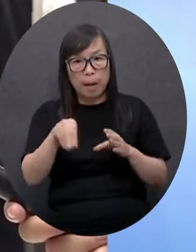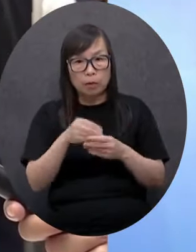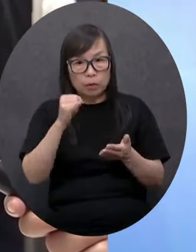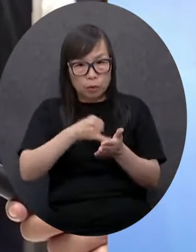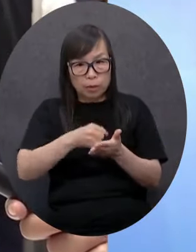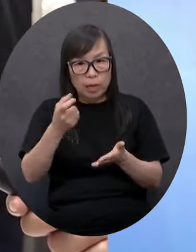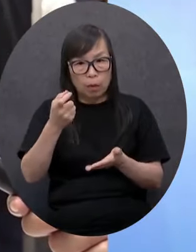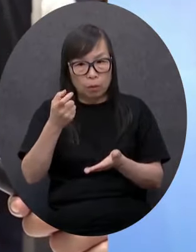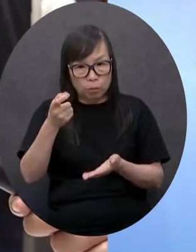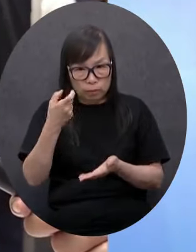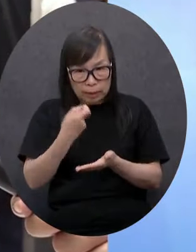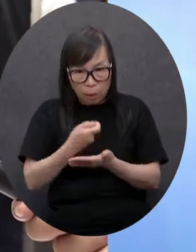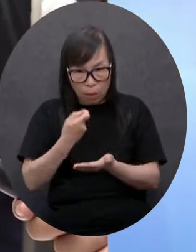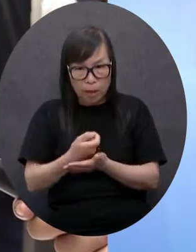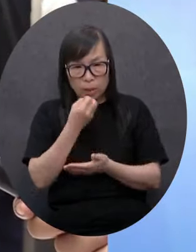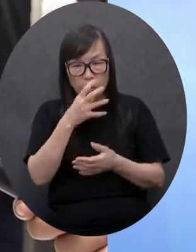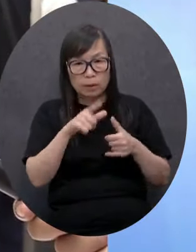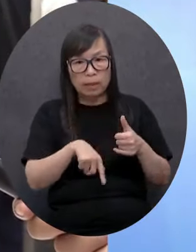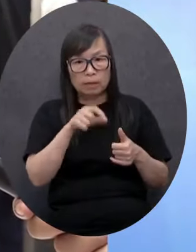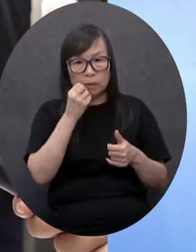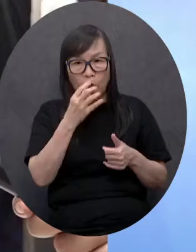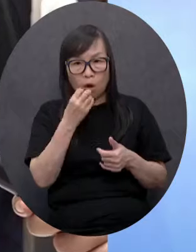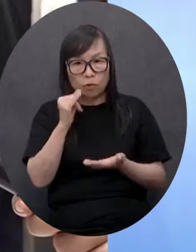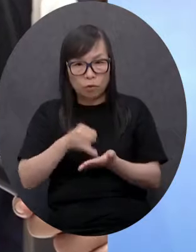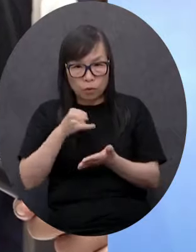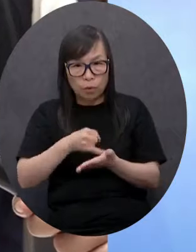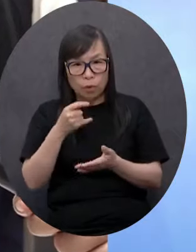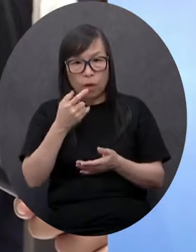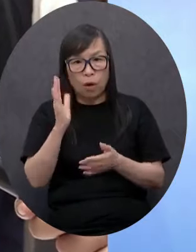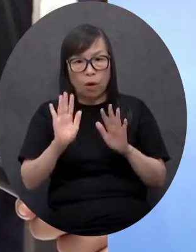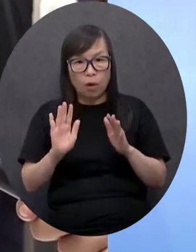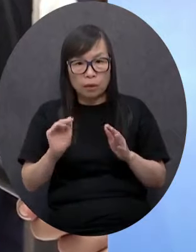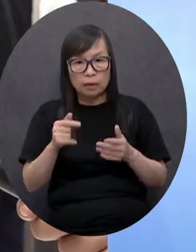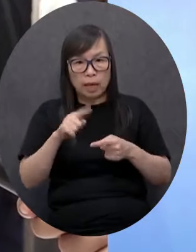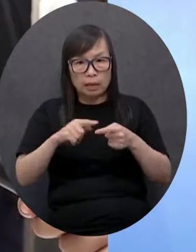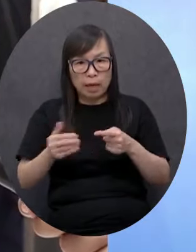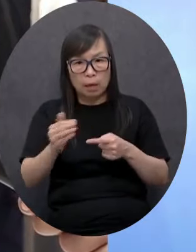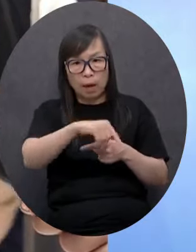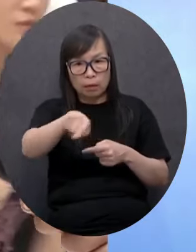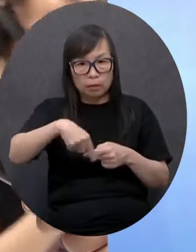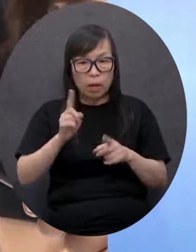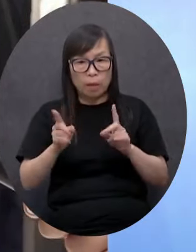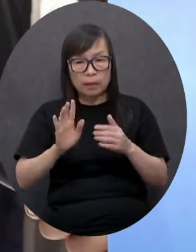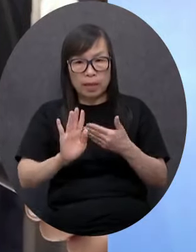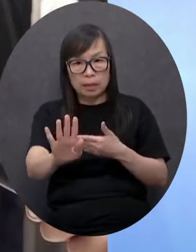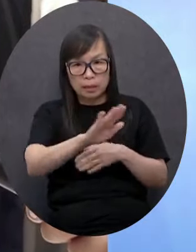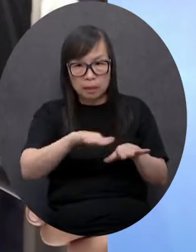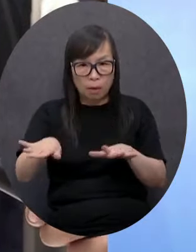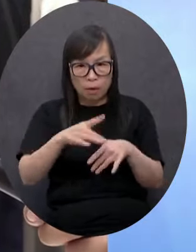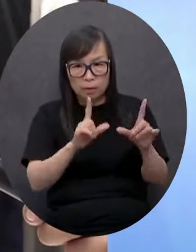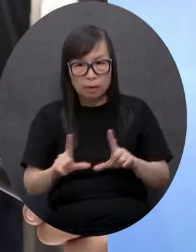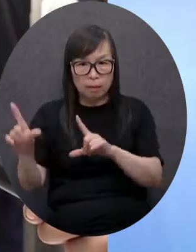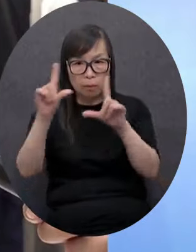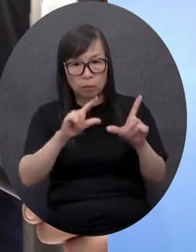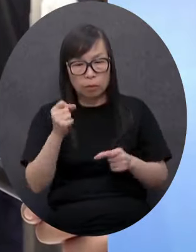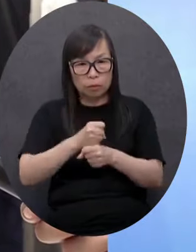税收嘅优惠啦，咁港人港税咁就可以就喺大湾区或者系前海呢边生活工作，就